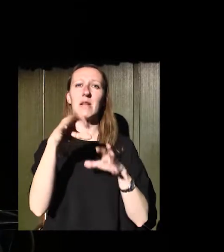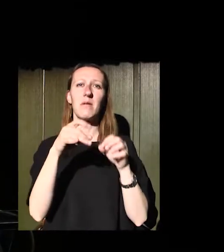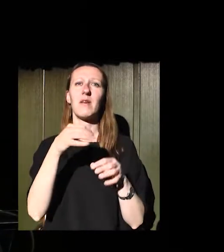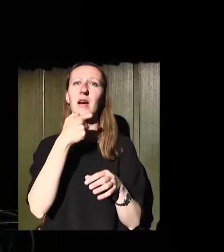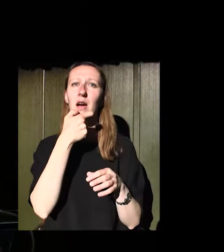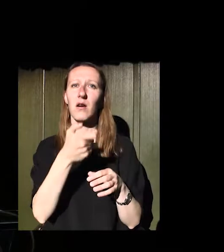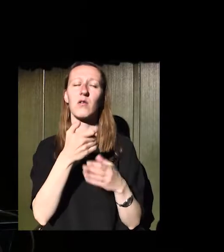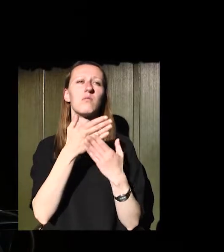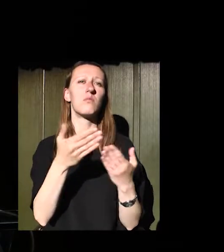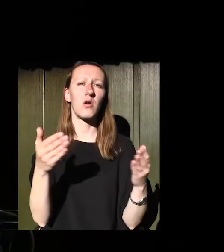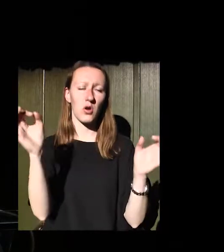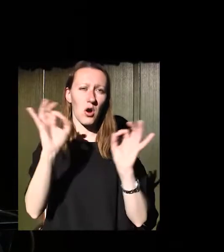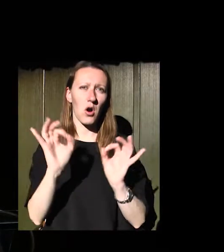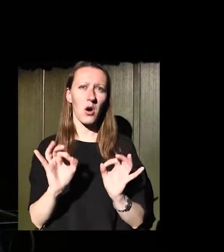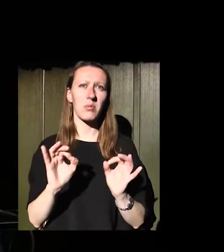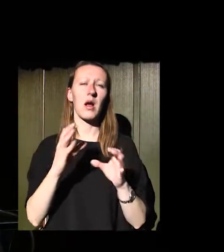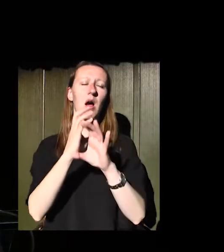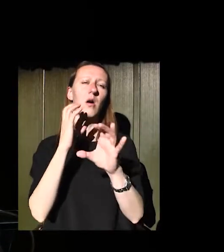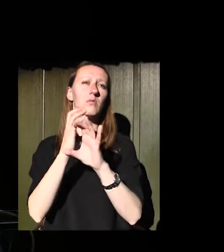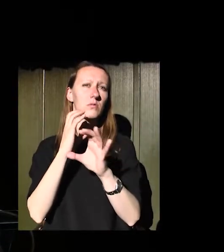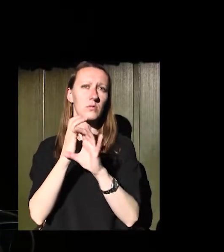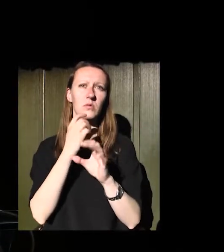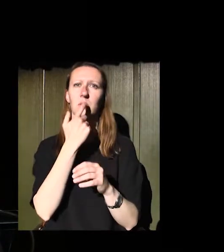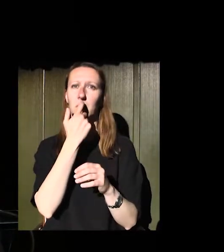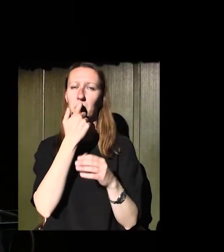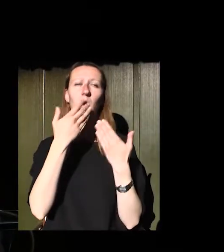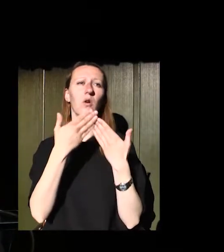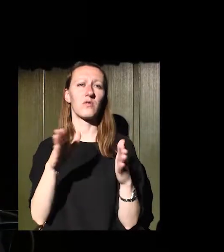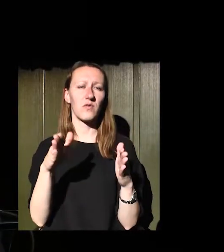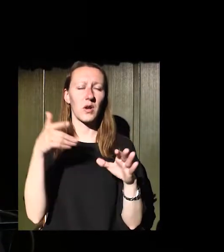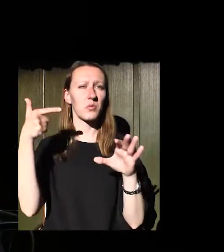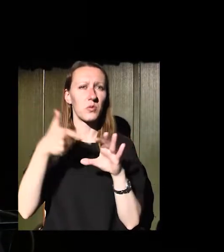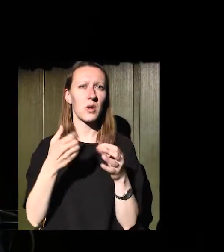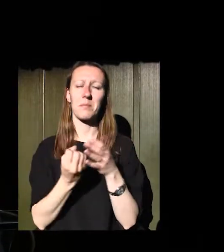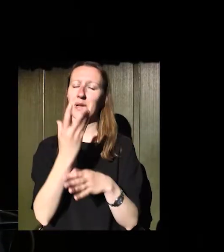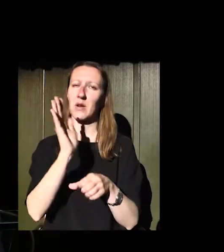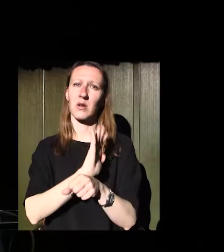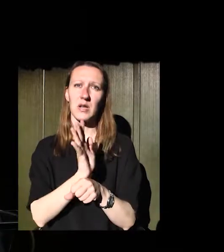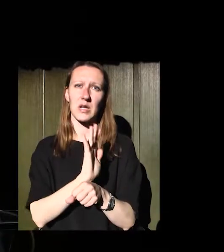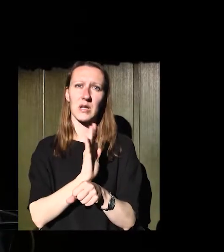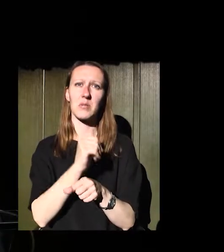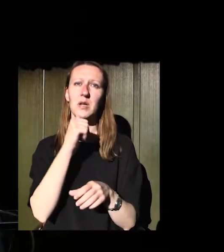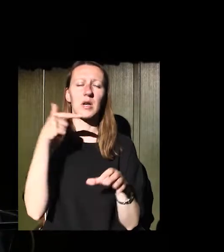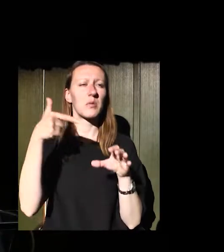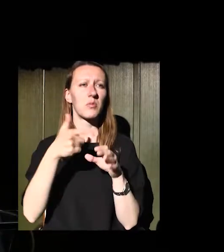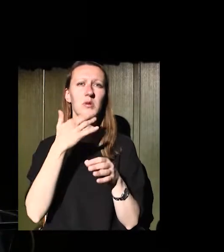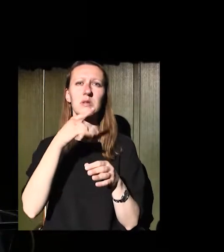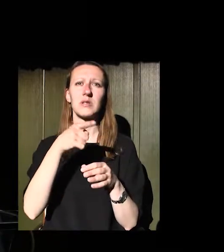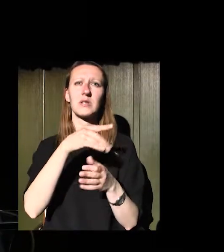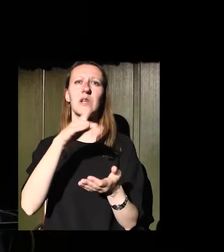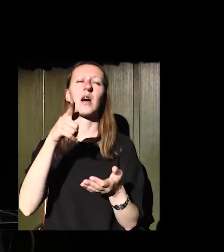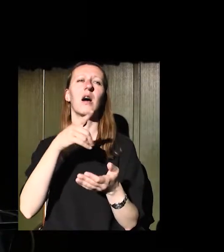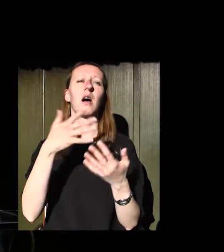20 ekoloških, suvremeno opremljenih autobusa. Otvaranjem punionice na prirodni plin i punionice